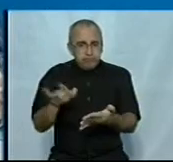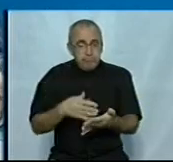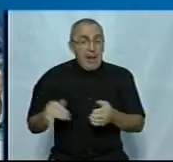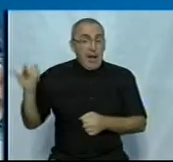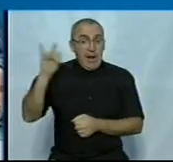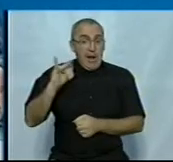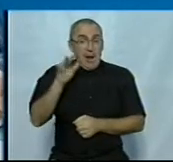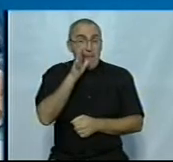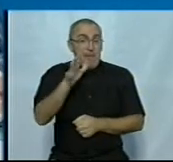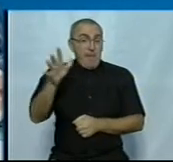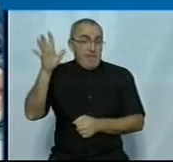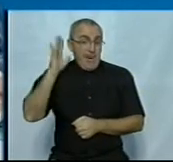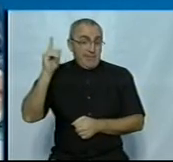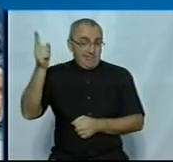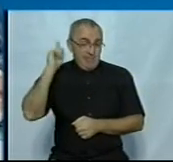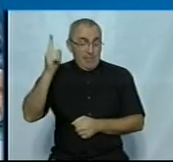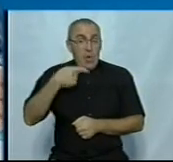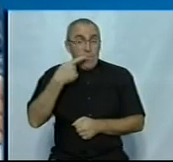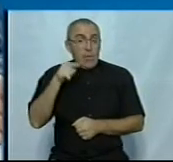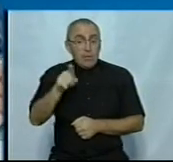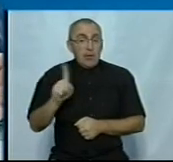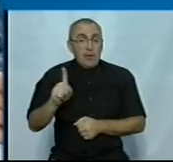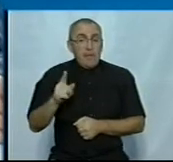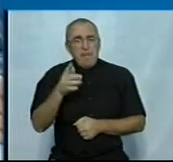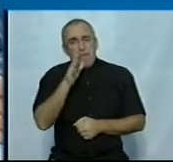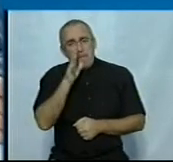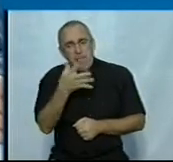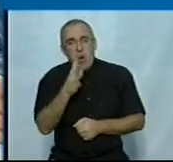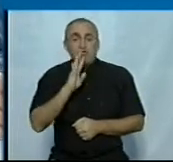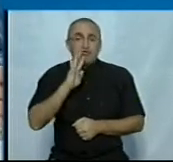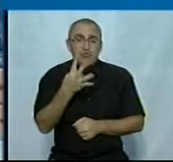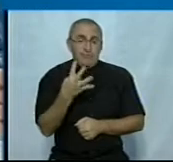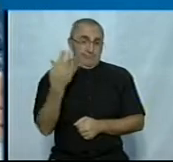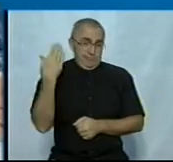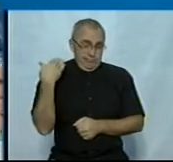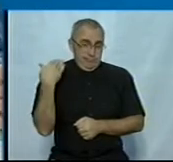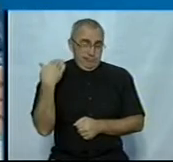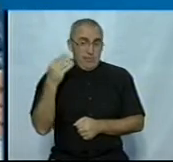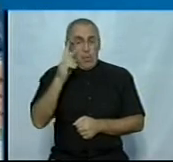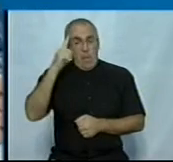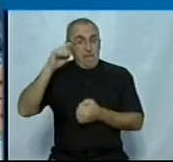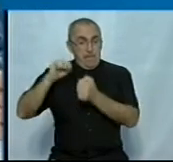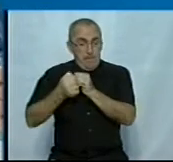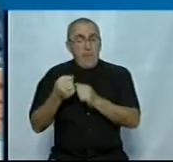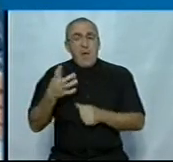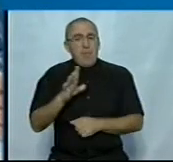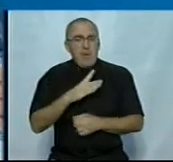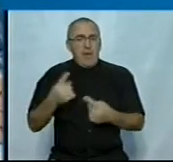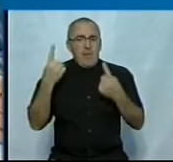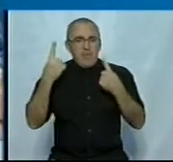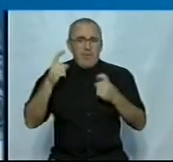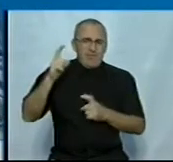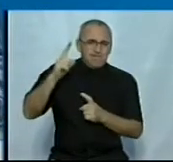історія ще 5-річної давності говорить про те, 5-4 роки, хто пам'ятає, які були великі